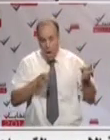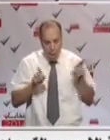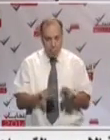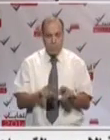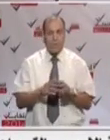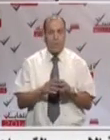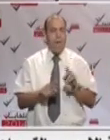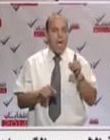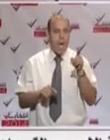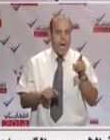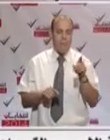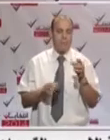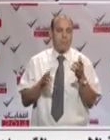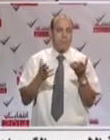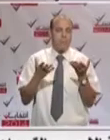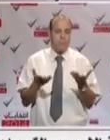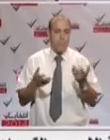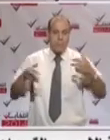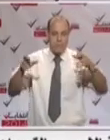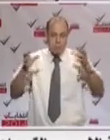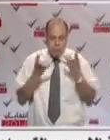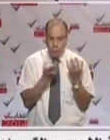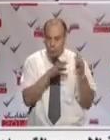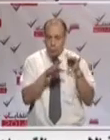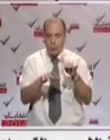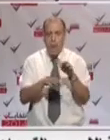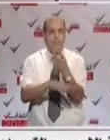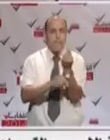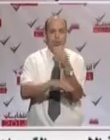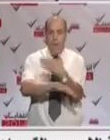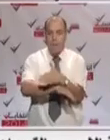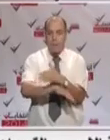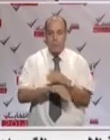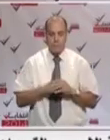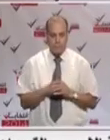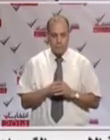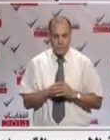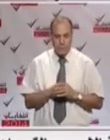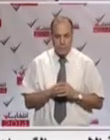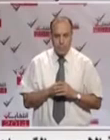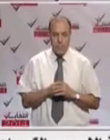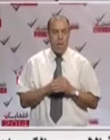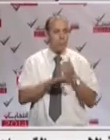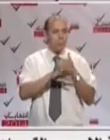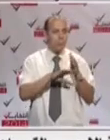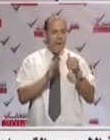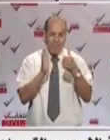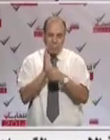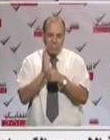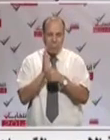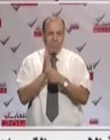وذلك ليتسنى استيعاب الاعداد المفزعه من المعتقلين على العمل القضاء على الاميه